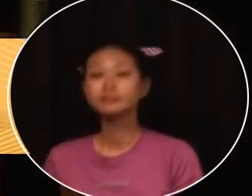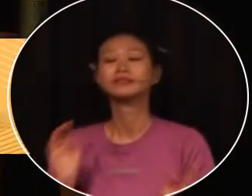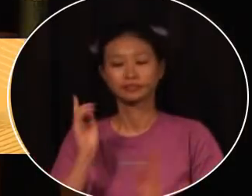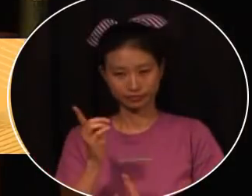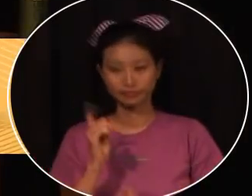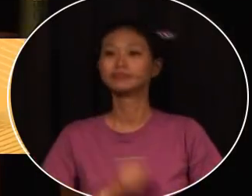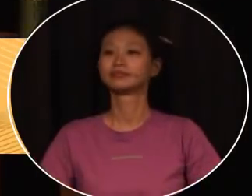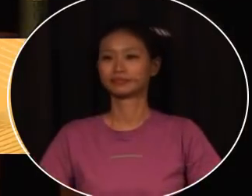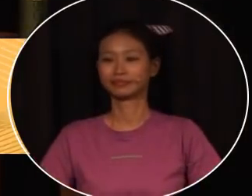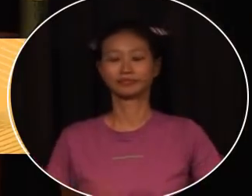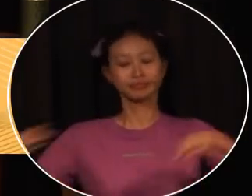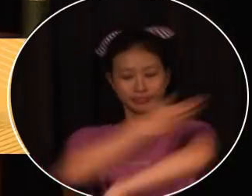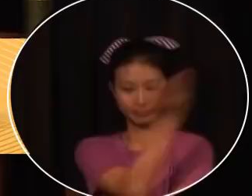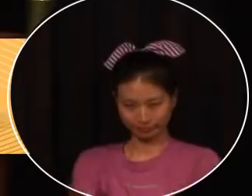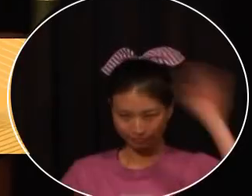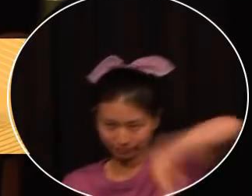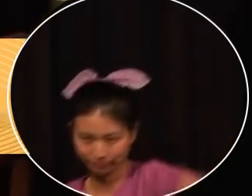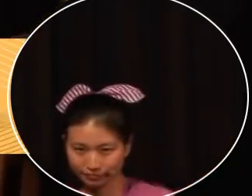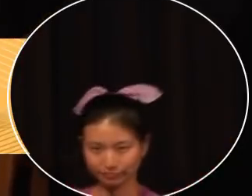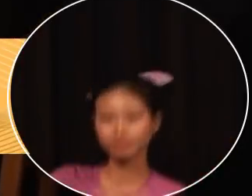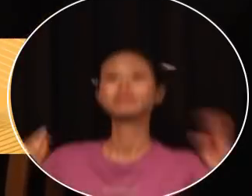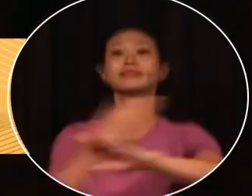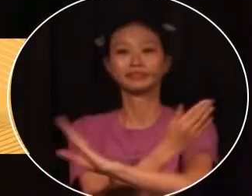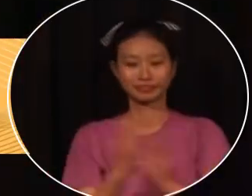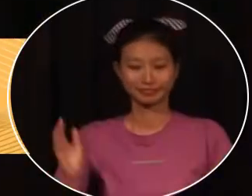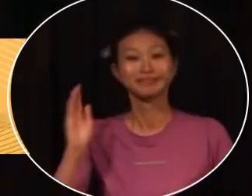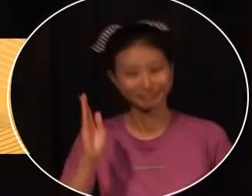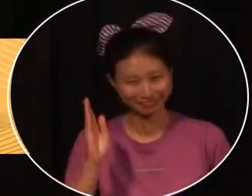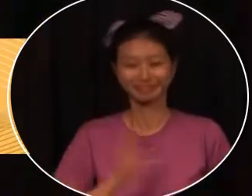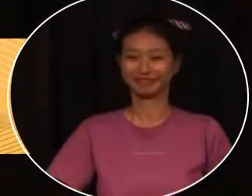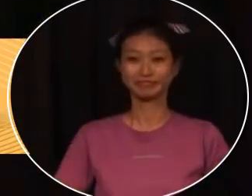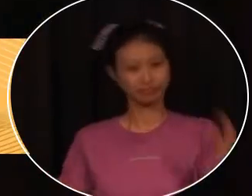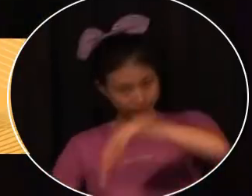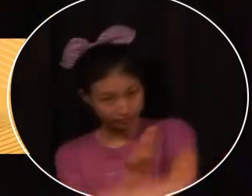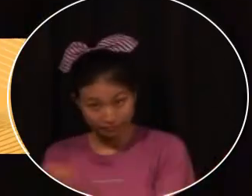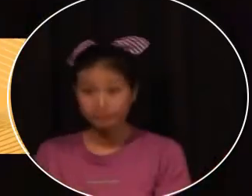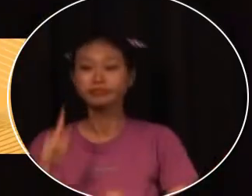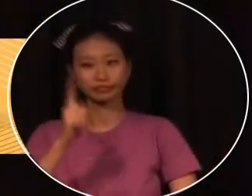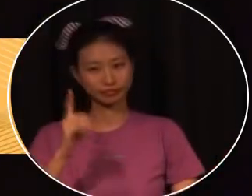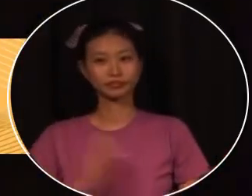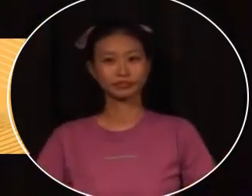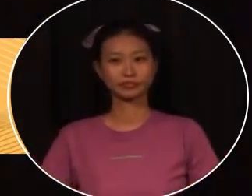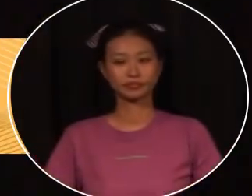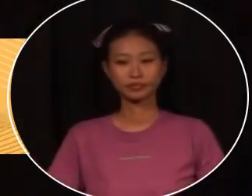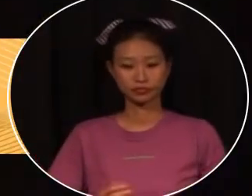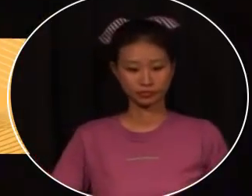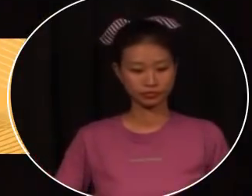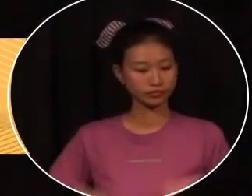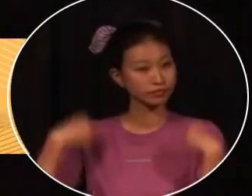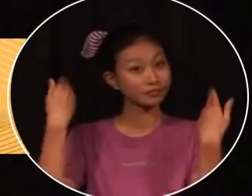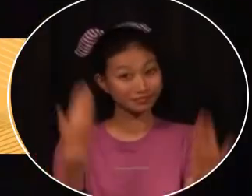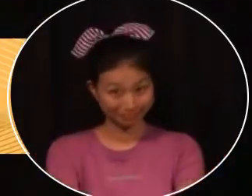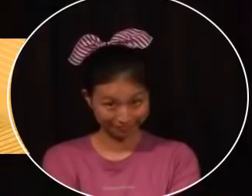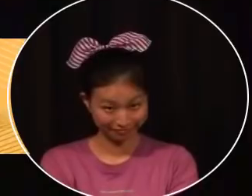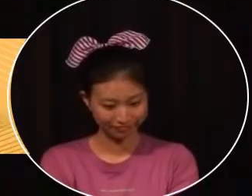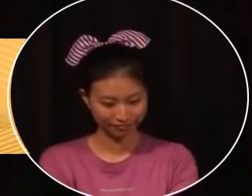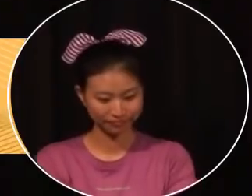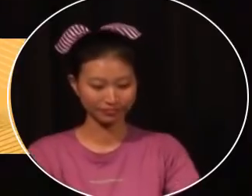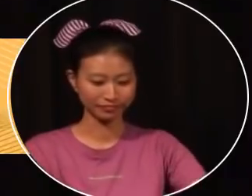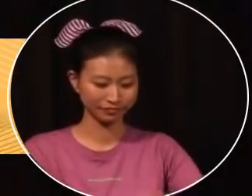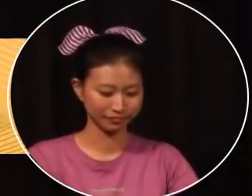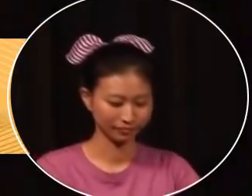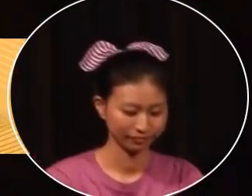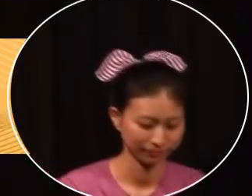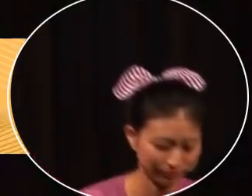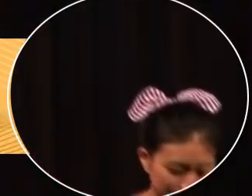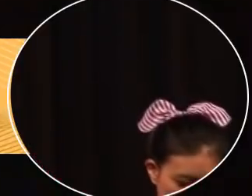OK， 好好，废话不多说，接下来我问你啊，你说今天要拍这个 台湾本土 A 片，